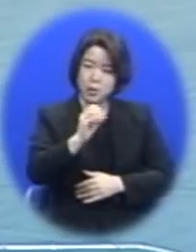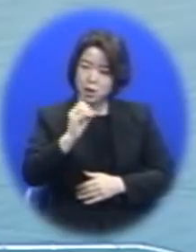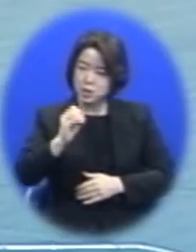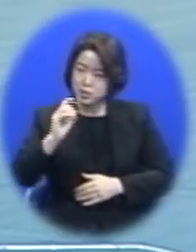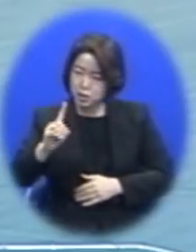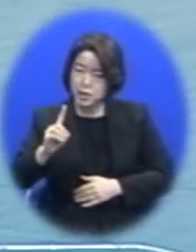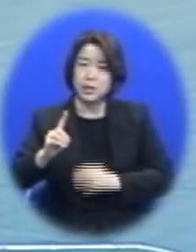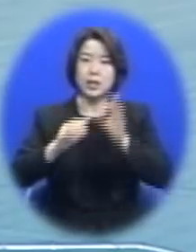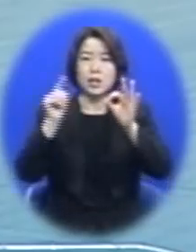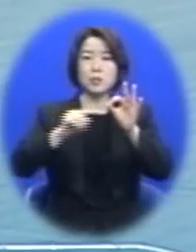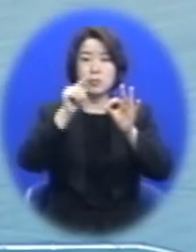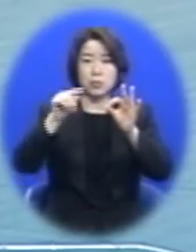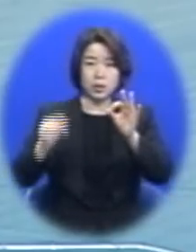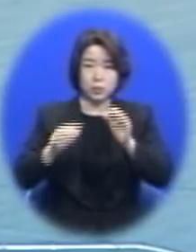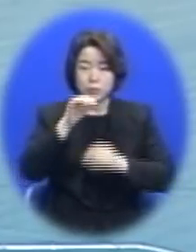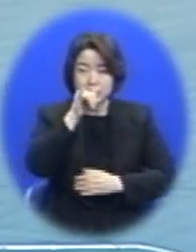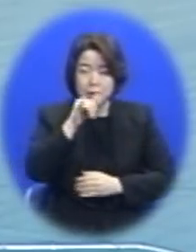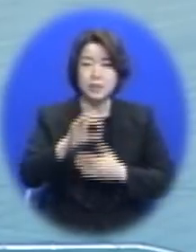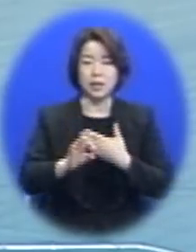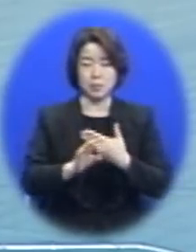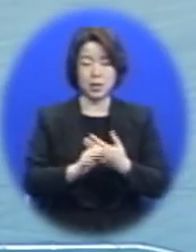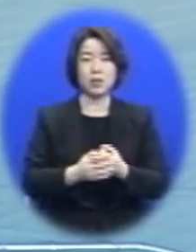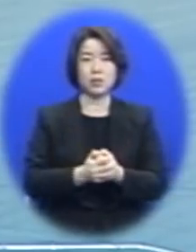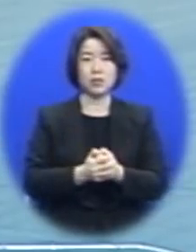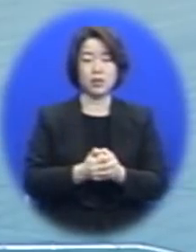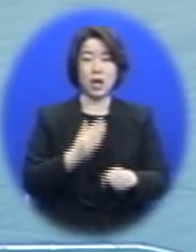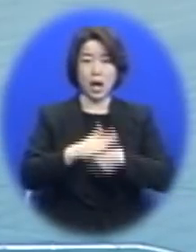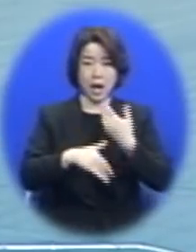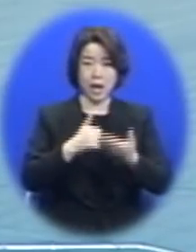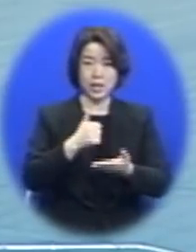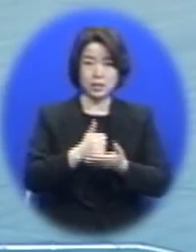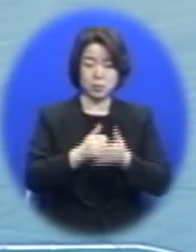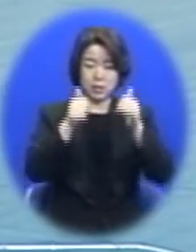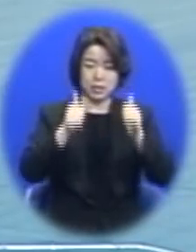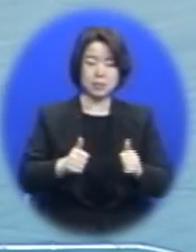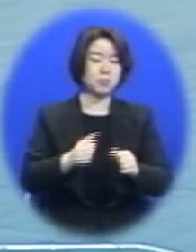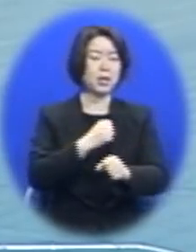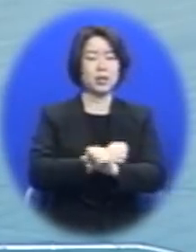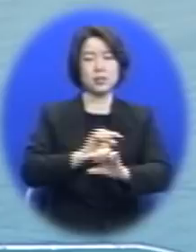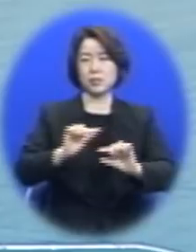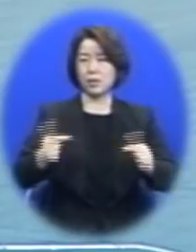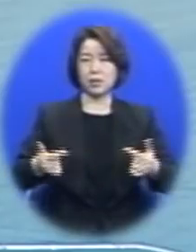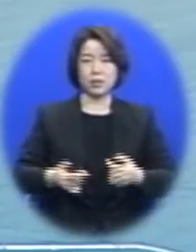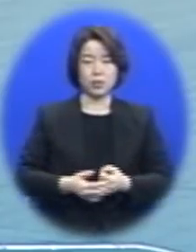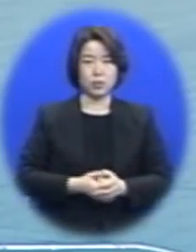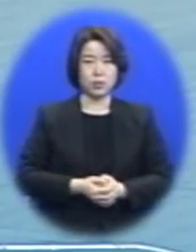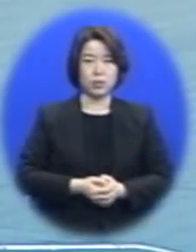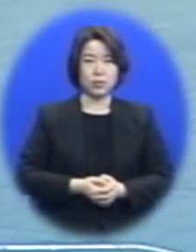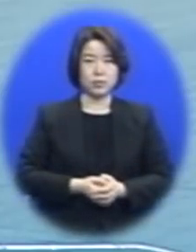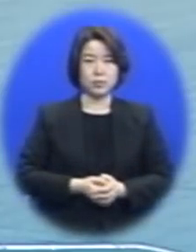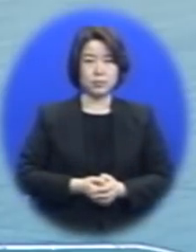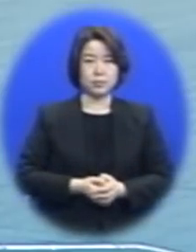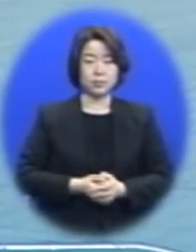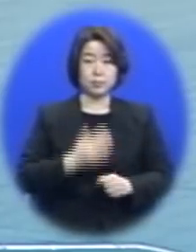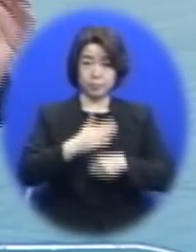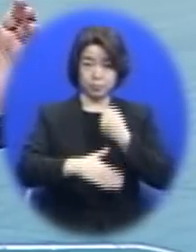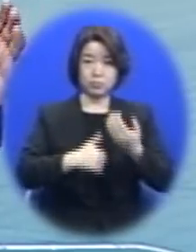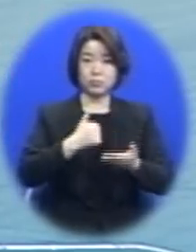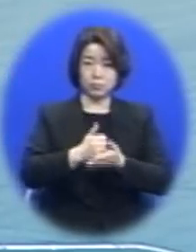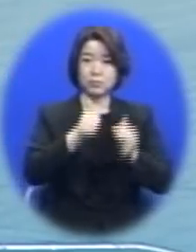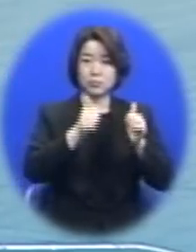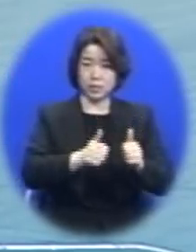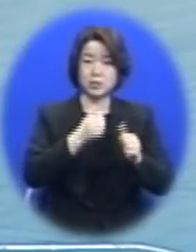0 1% 라도 있다면 하나님은 심판을 하지 않았습니다 하나님이